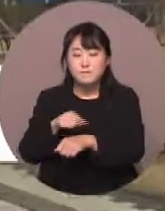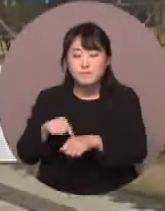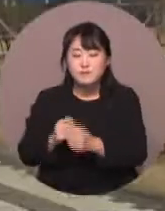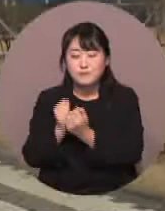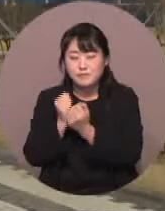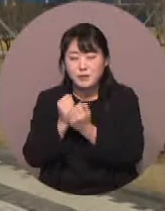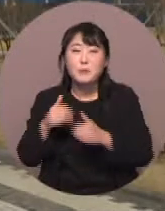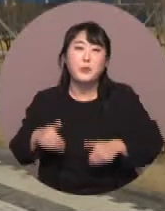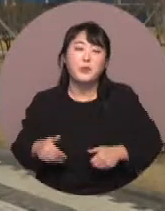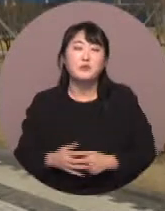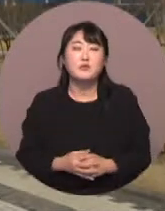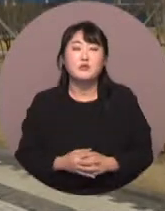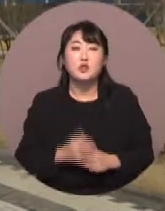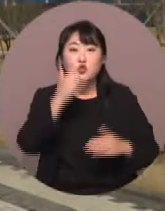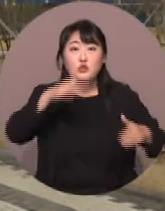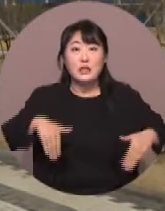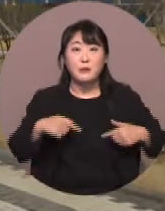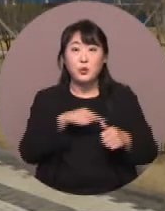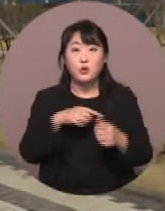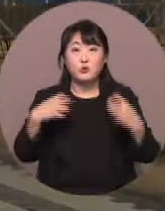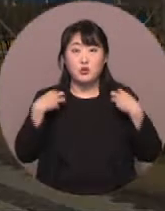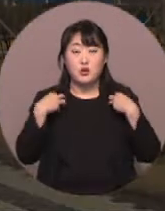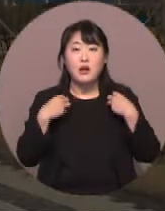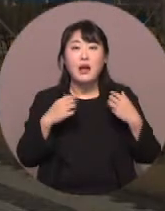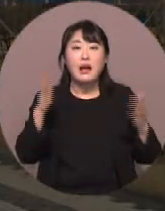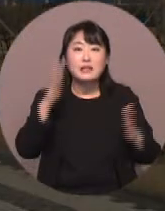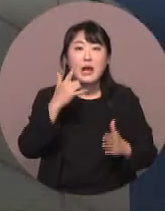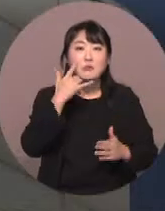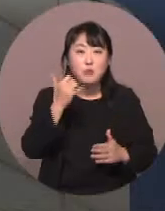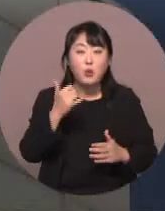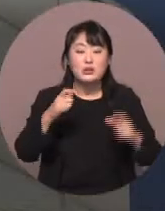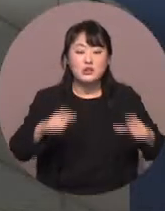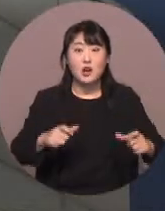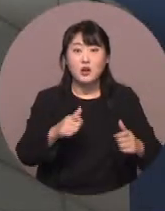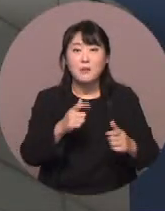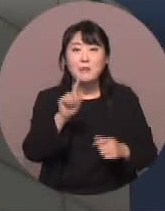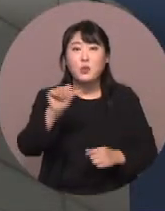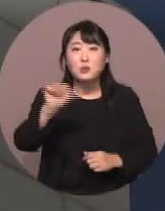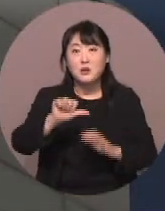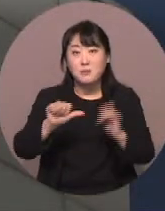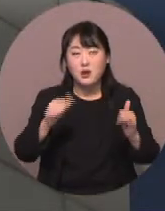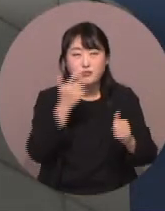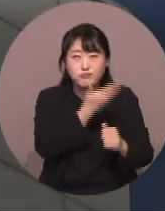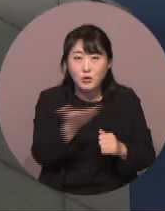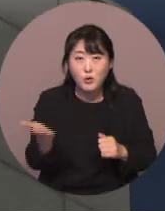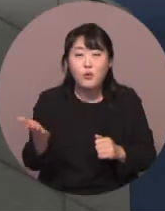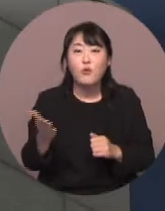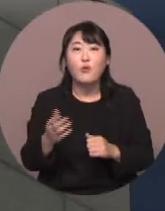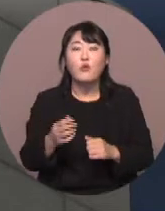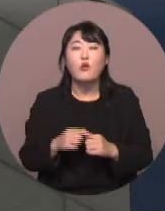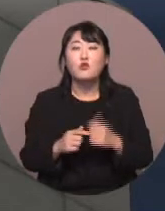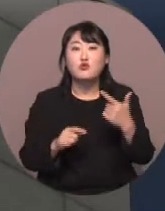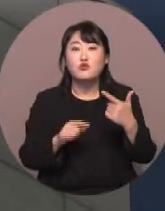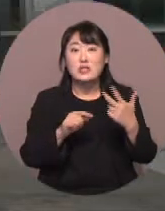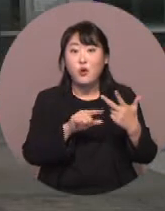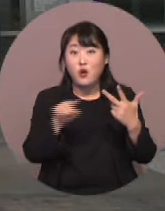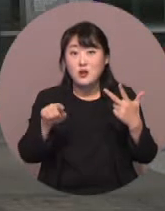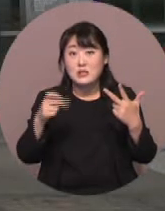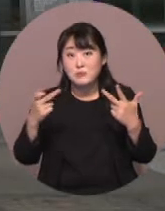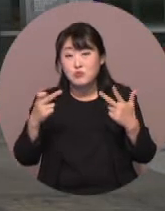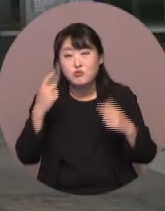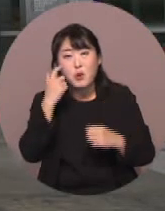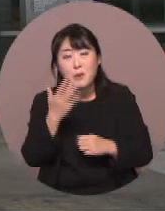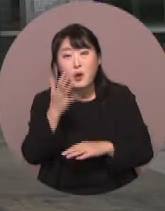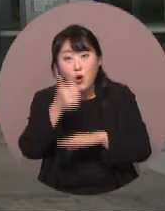되는데 충남교육청 이 학생과 학부모 지역 주민 등 만 5천여 명을 대상으로 지난 하반기 자체 조사한